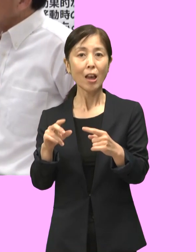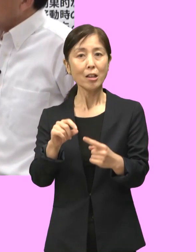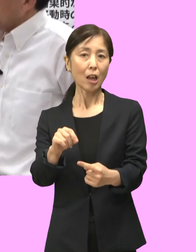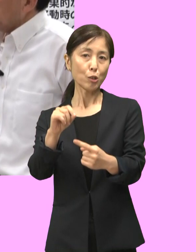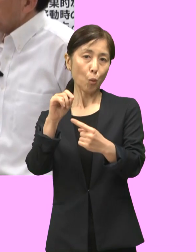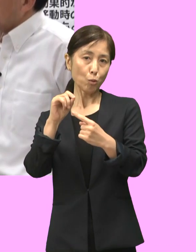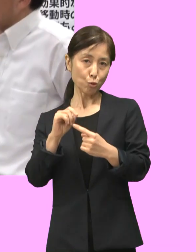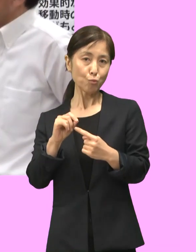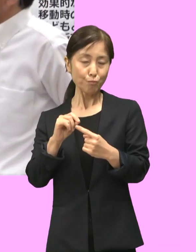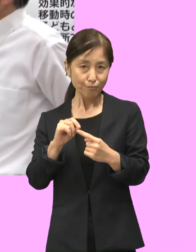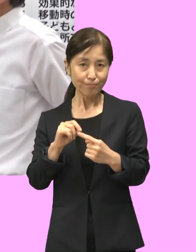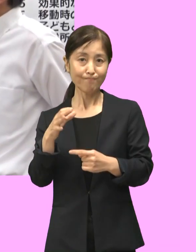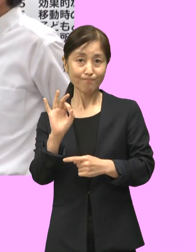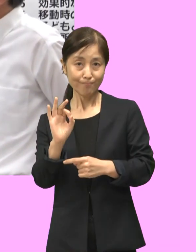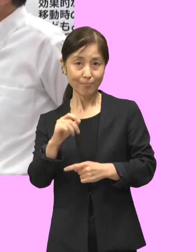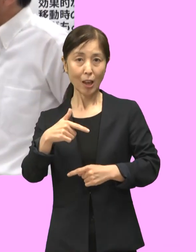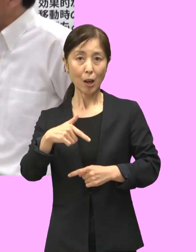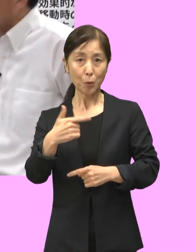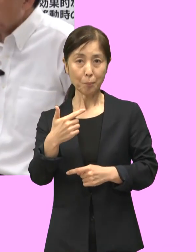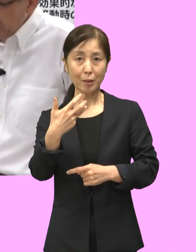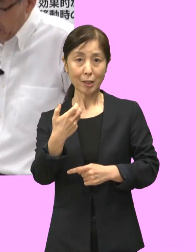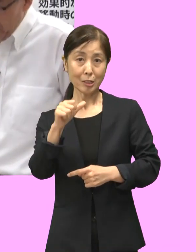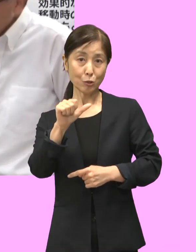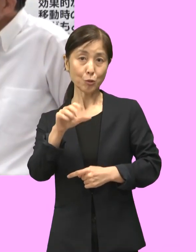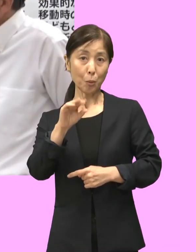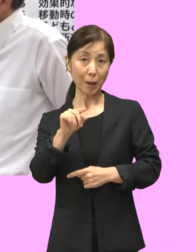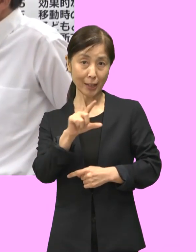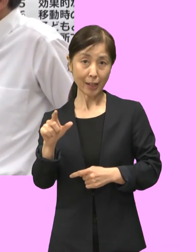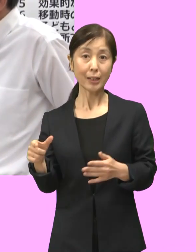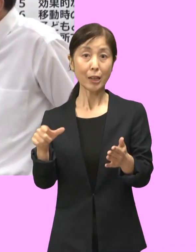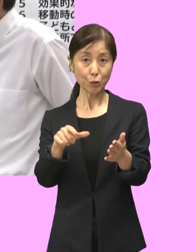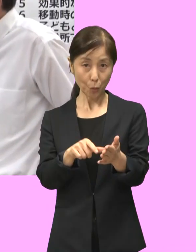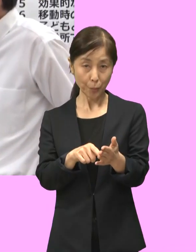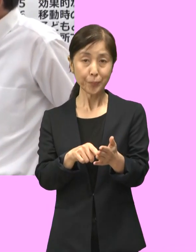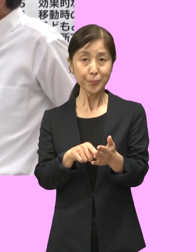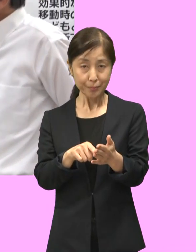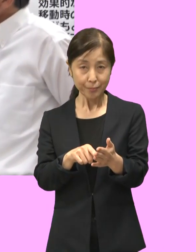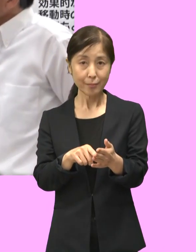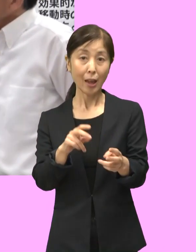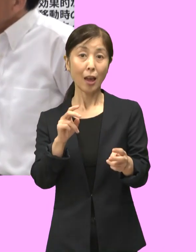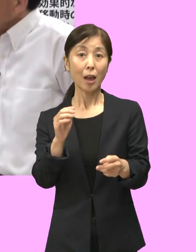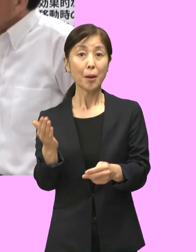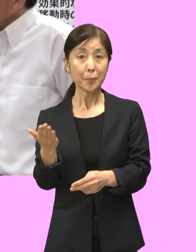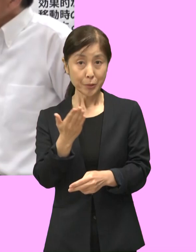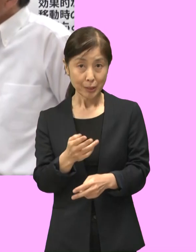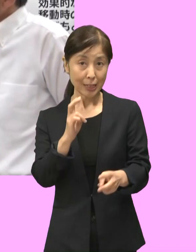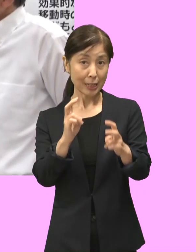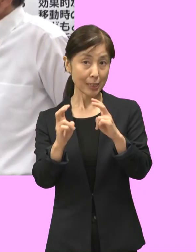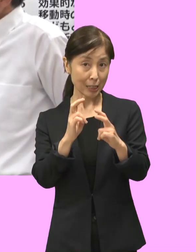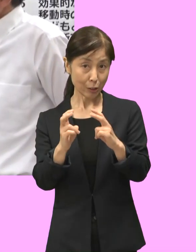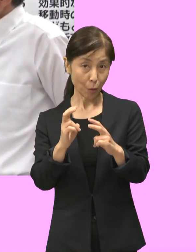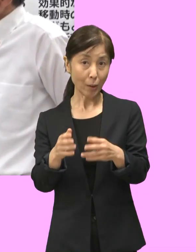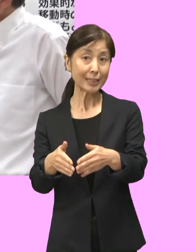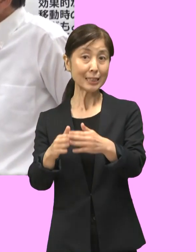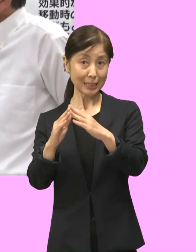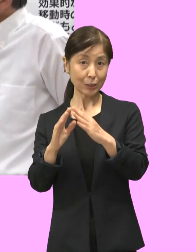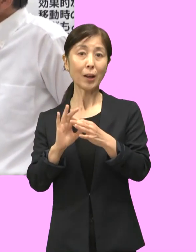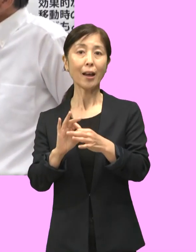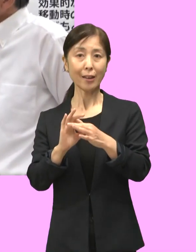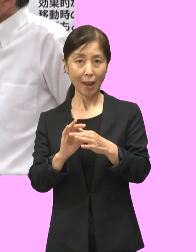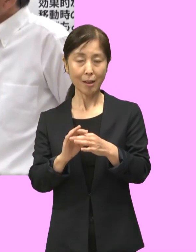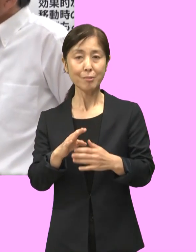採用するということで685万円計上しております。 それから企業立地の関係でいう